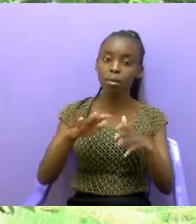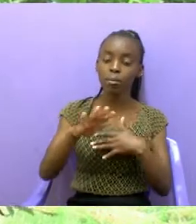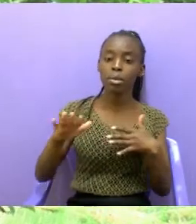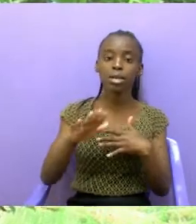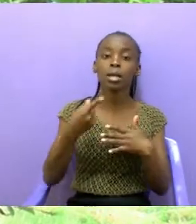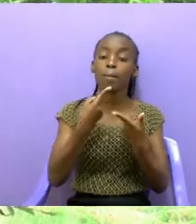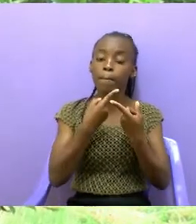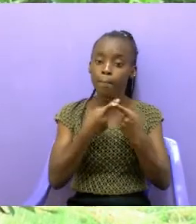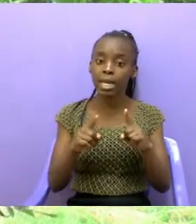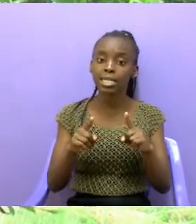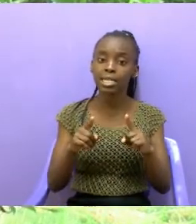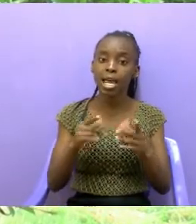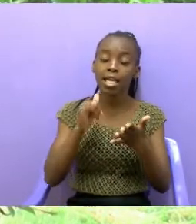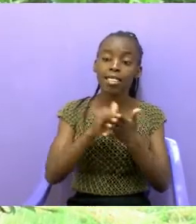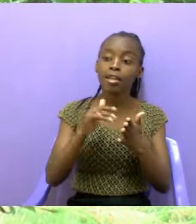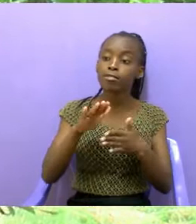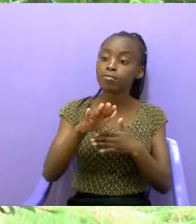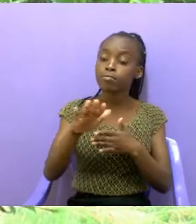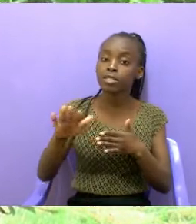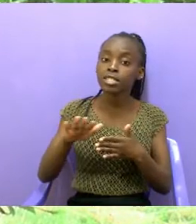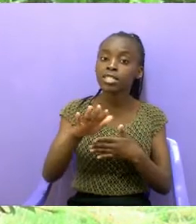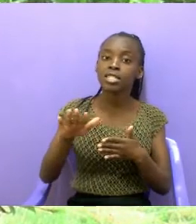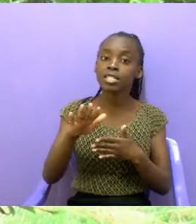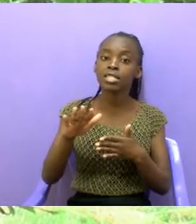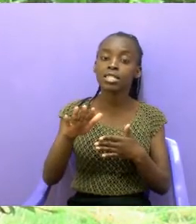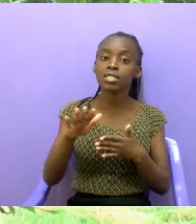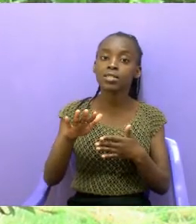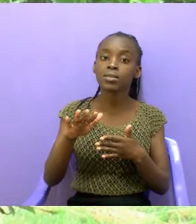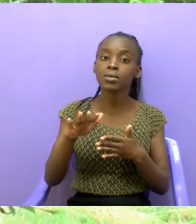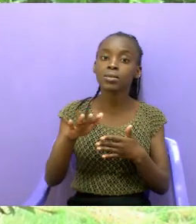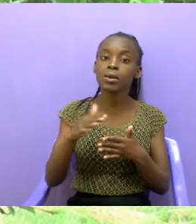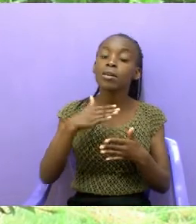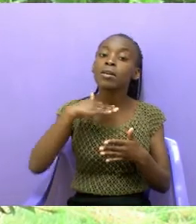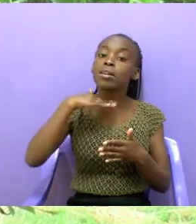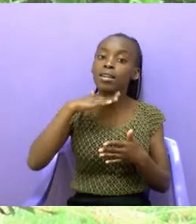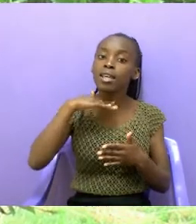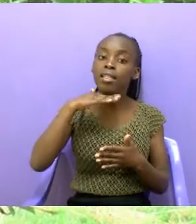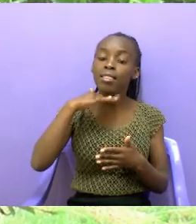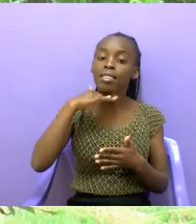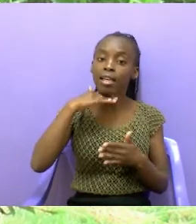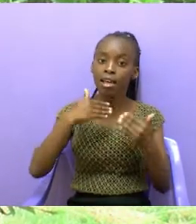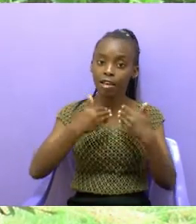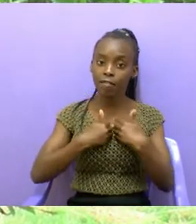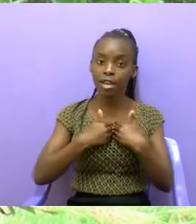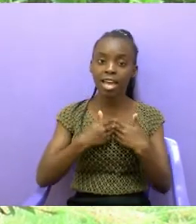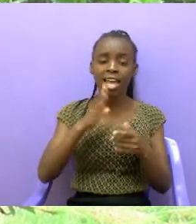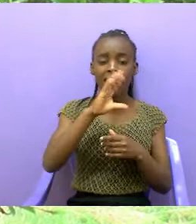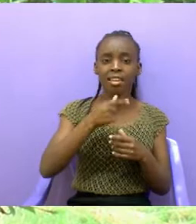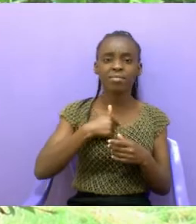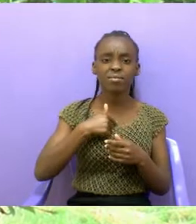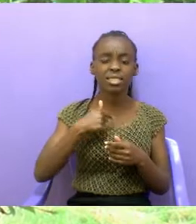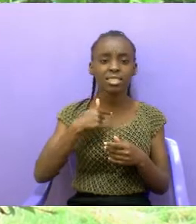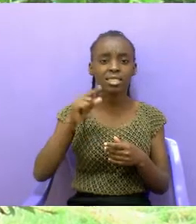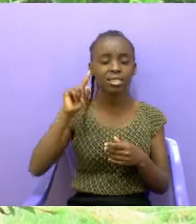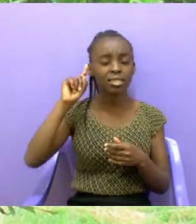Lakini kumbe maeneo waliotorokea ndio ilikuwa maeneo iko na mauti. Na nilikuwa najiuliza inakuaje